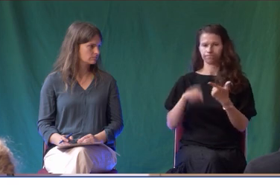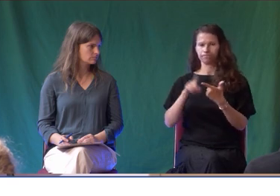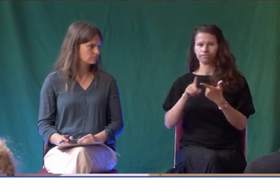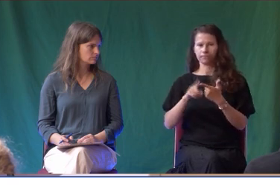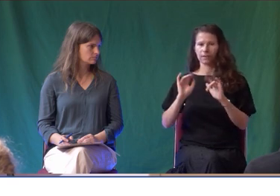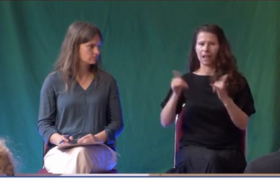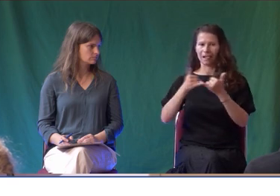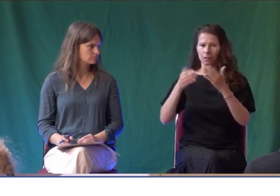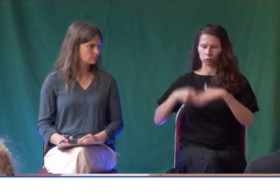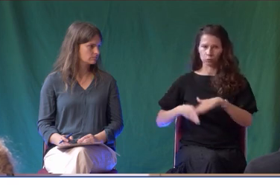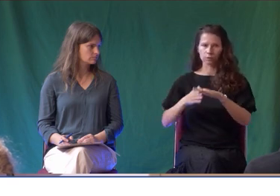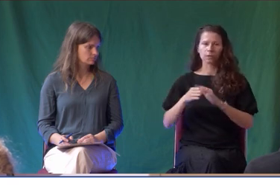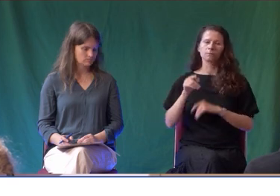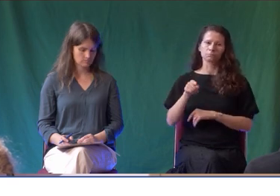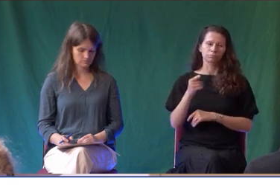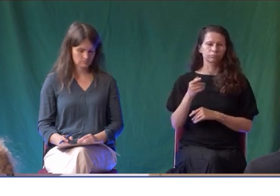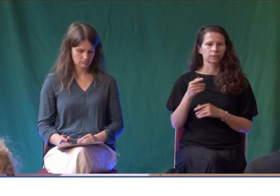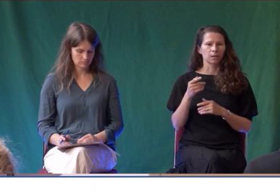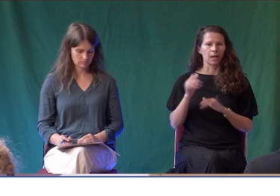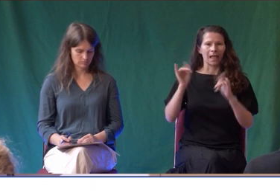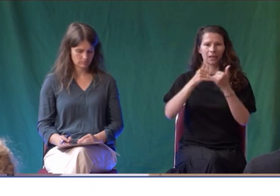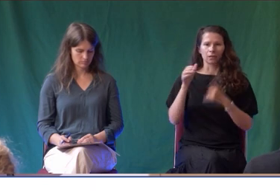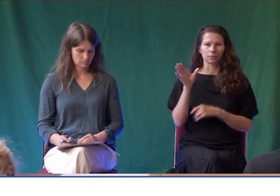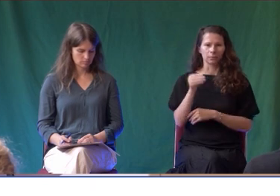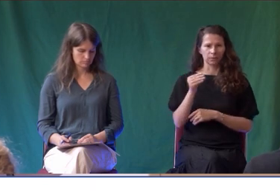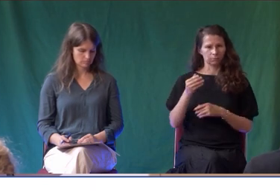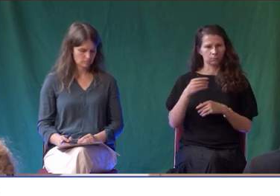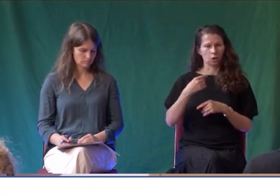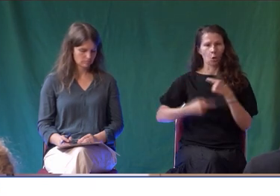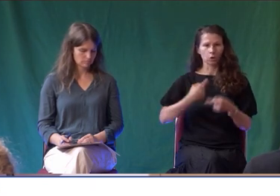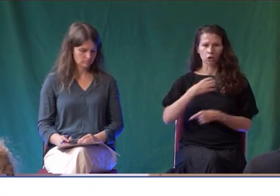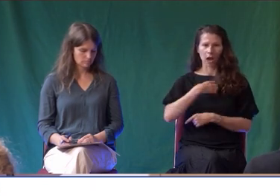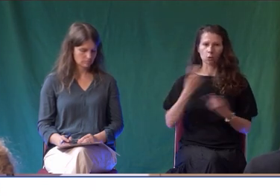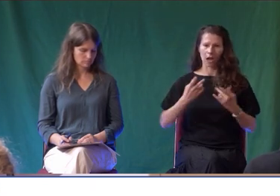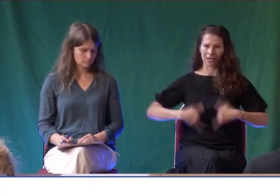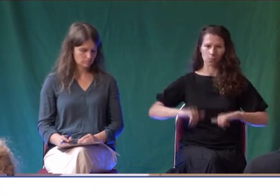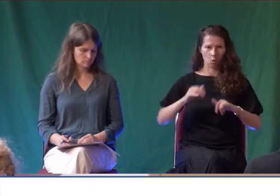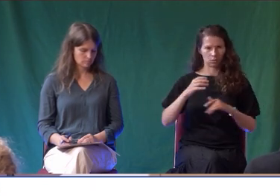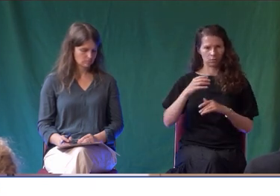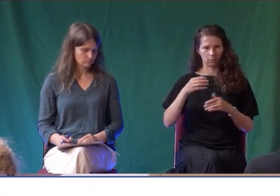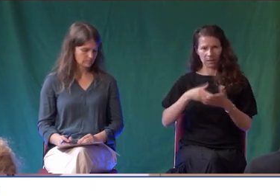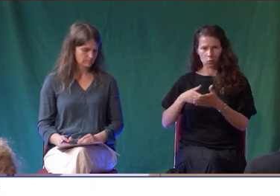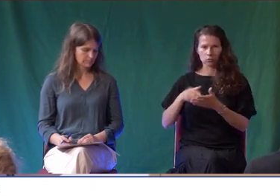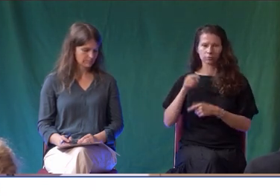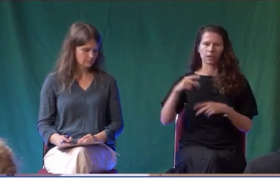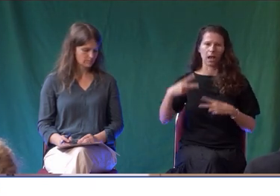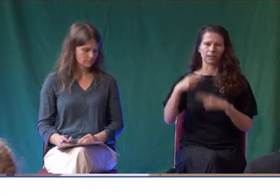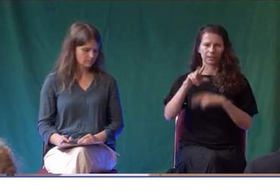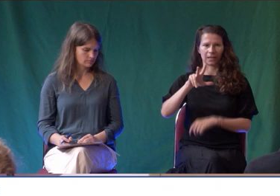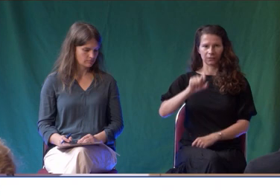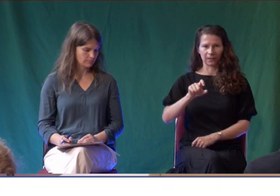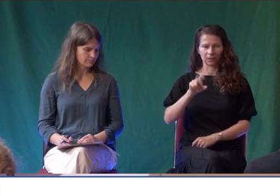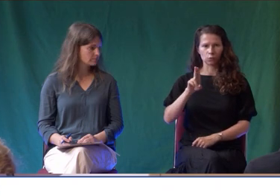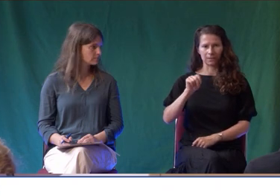Elternschaft Angebote für behinderte und chronisch Kranke Eltern eine Liste zu Umsetzung des Artikel 23 ein